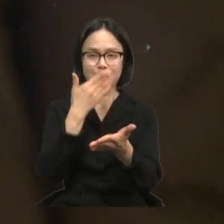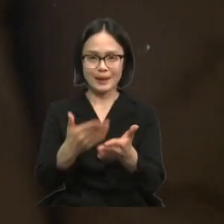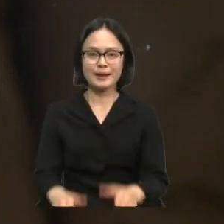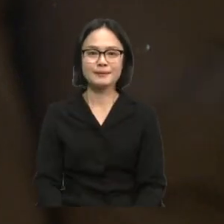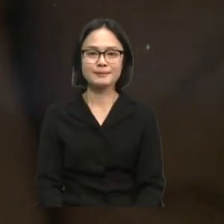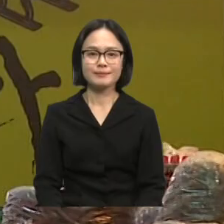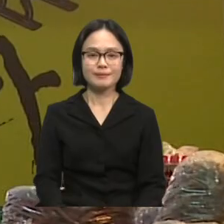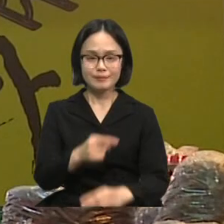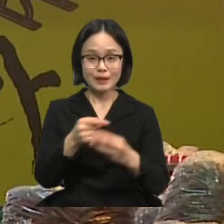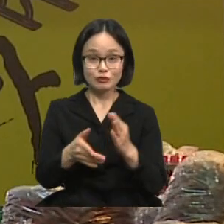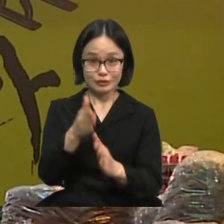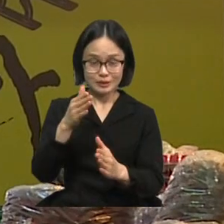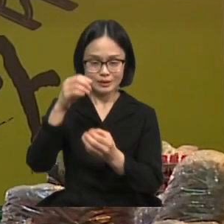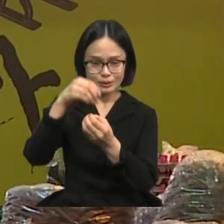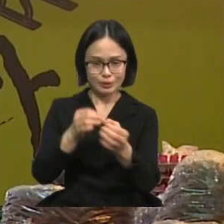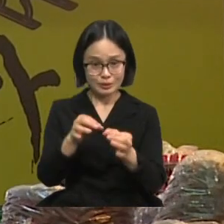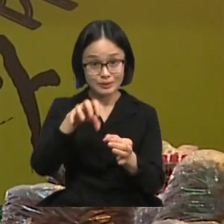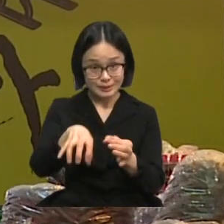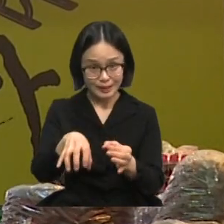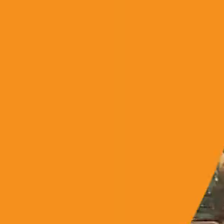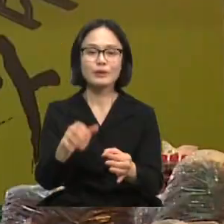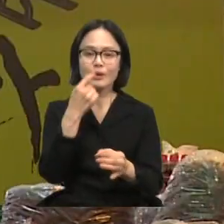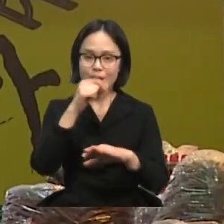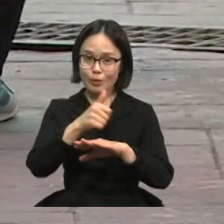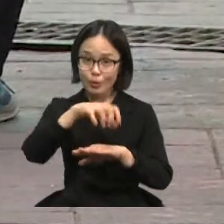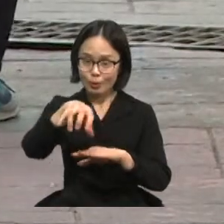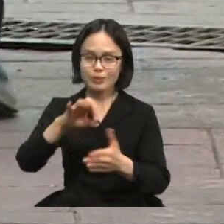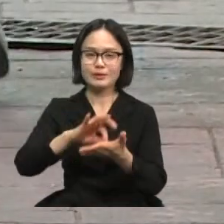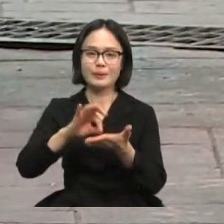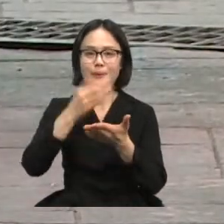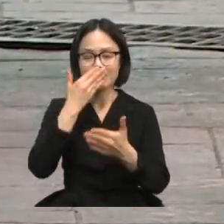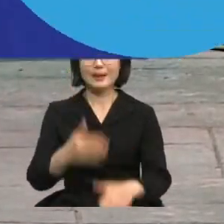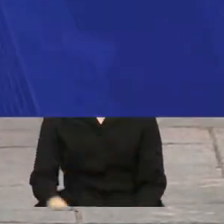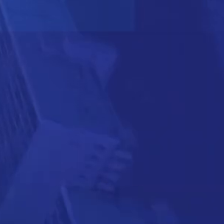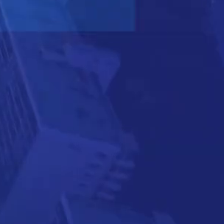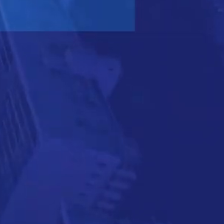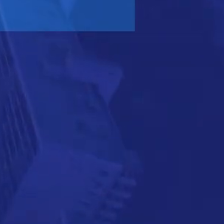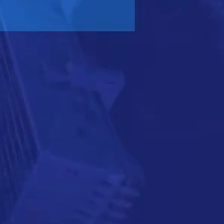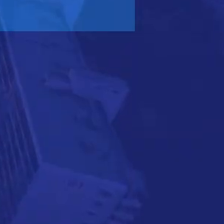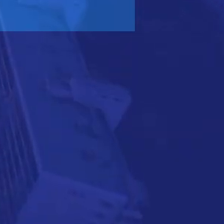파주시의 전통시장과 학원 음식점 등에서 사용할 수